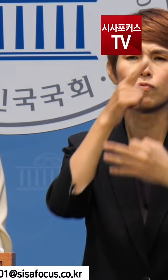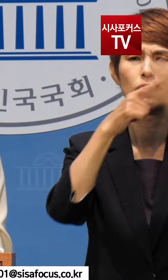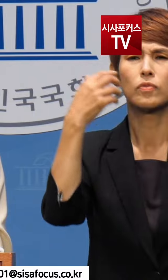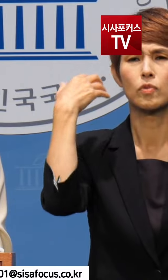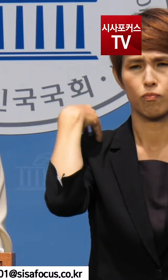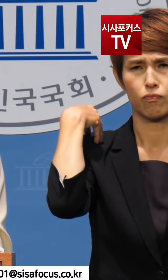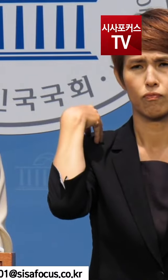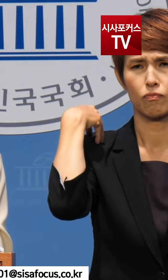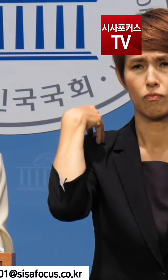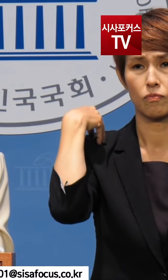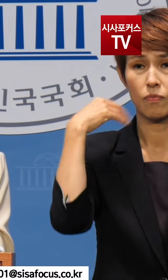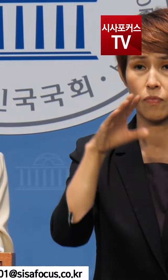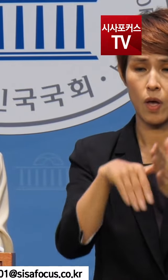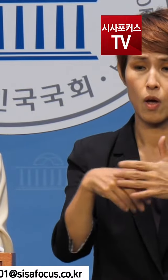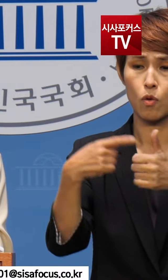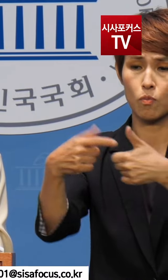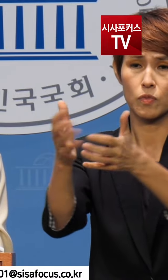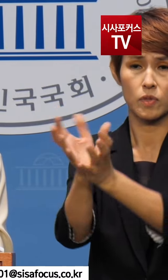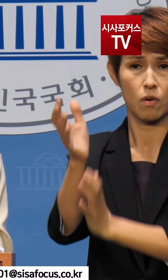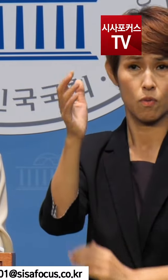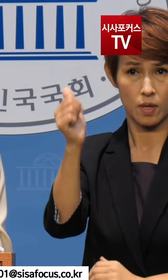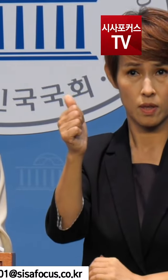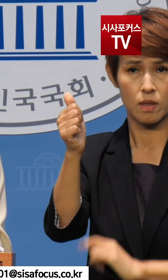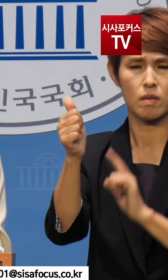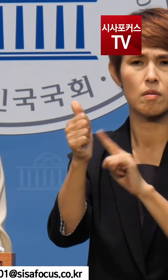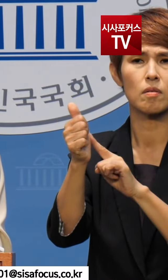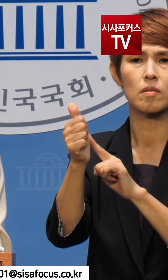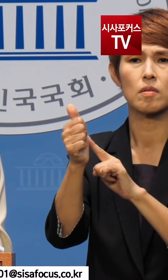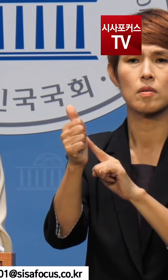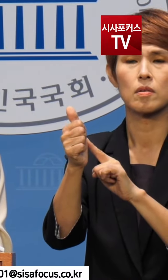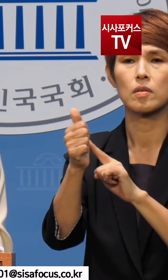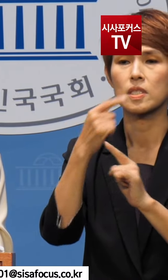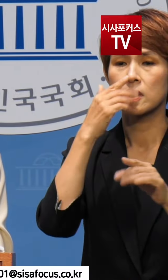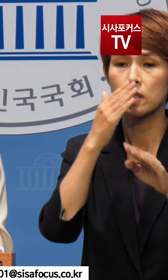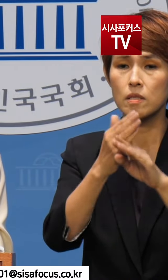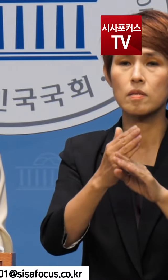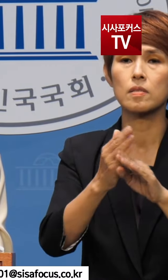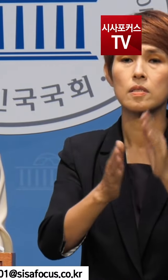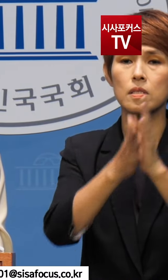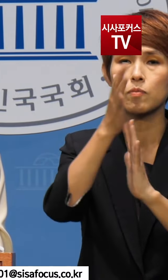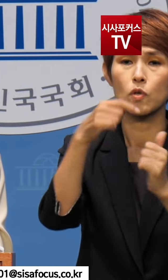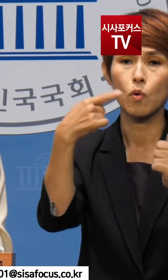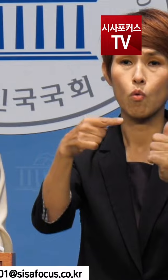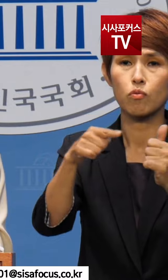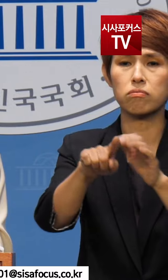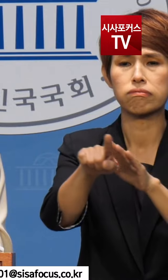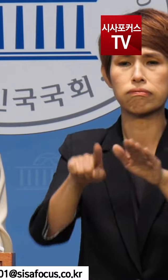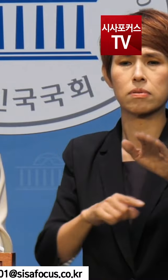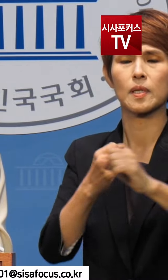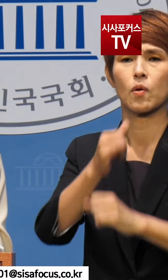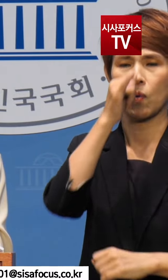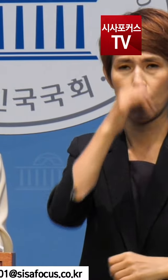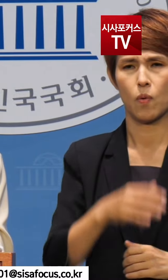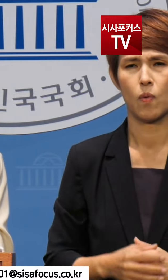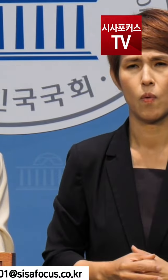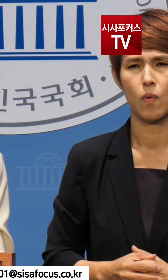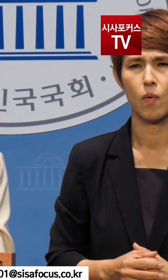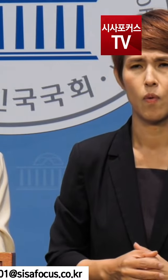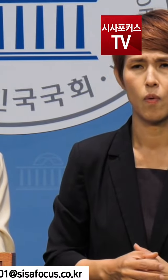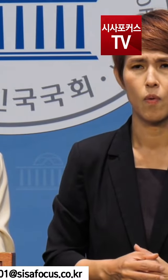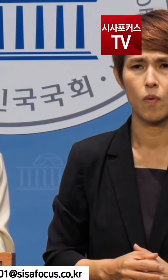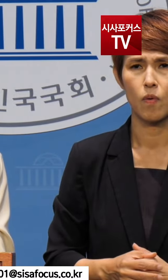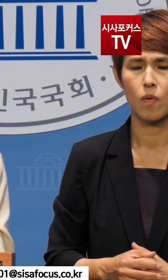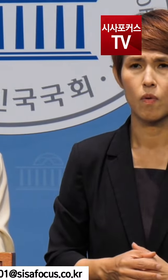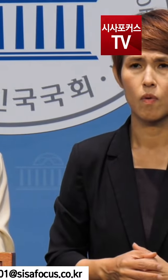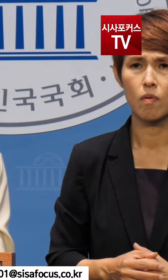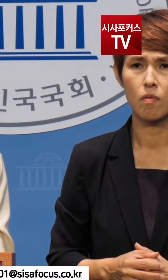교육부 장관이 들어서서 민주시민교육을 퇴행시켰습니다. 제2 원장은 디지털 리터러시와 디지털 시민성